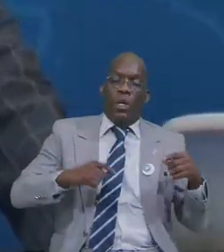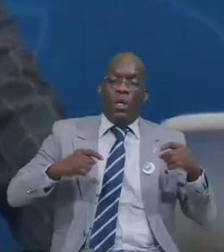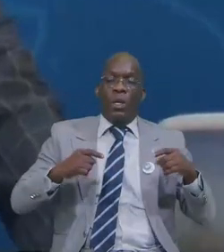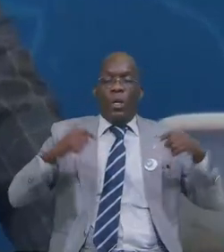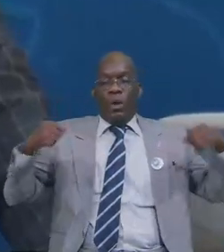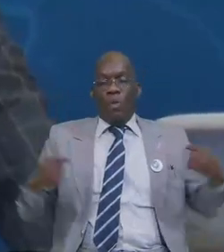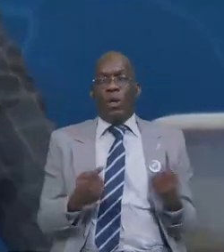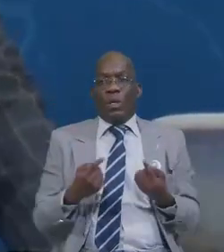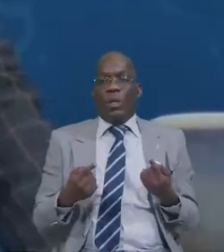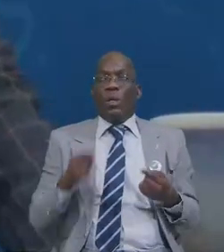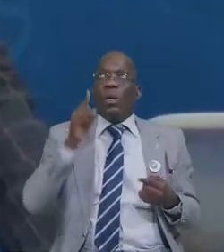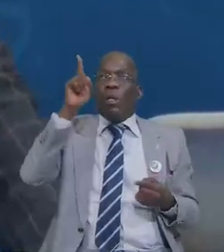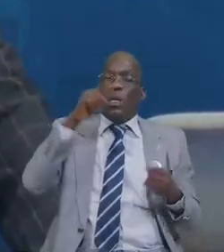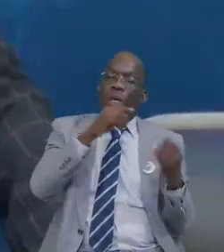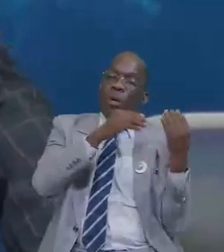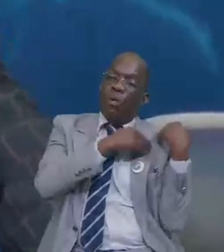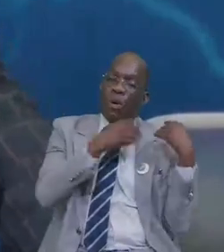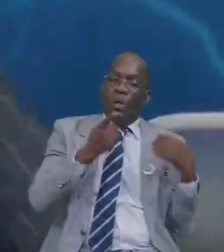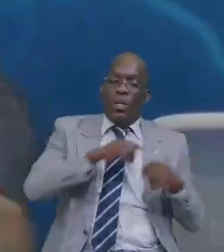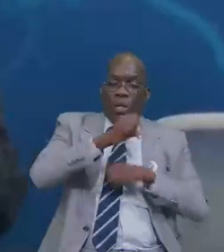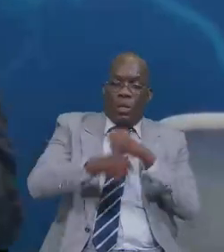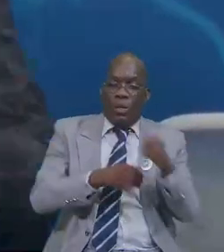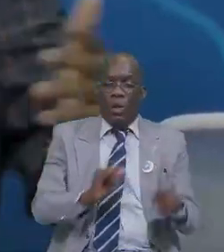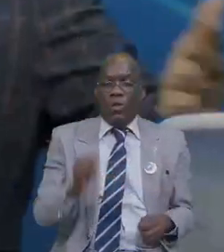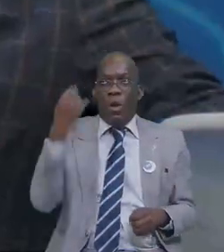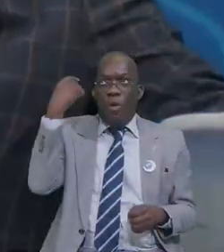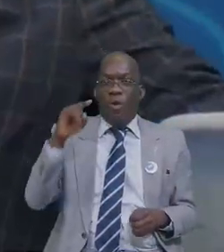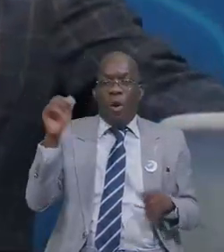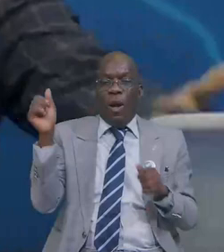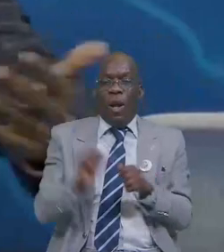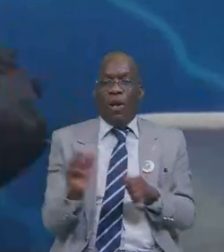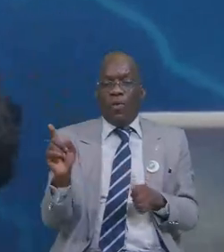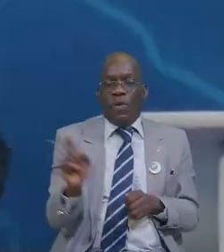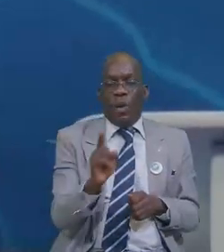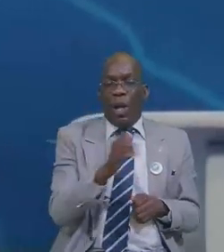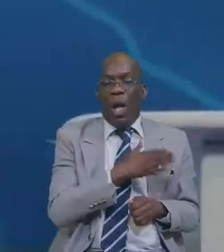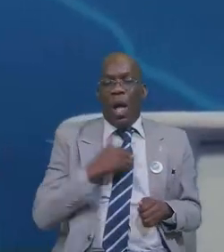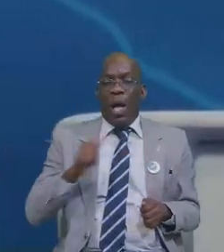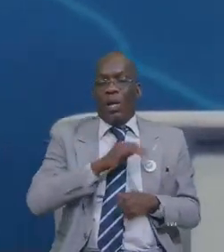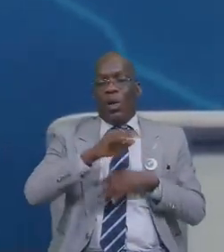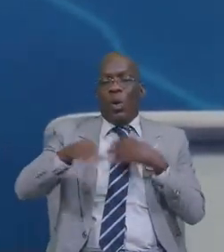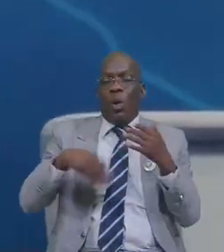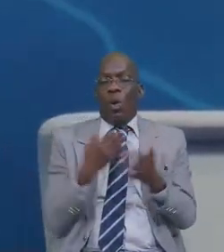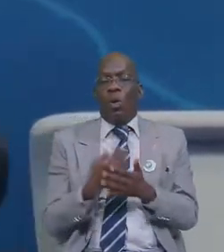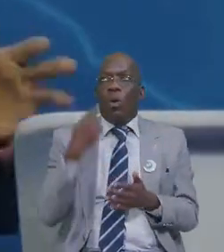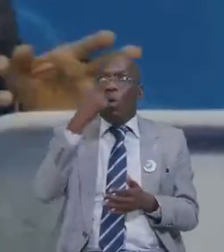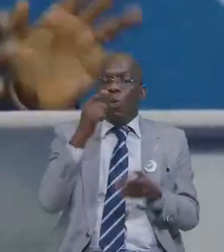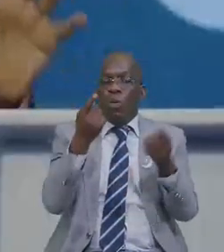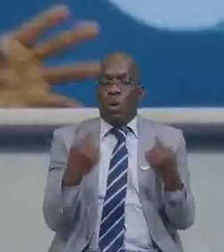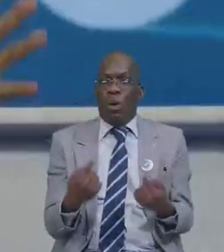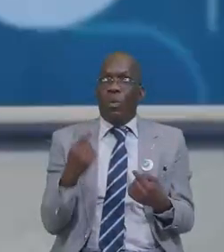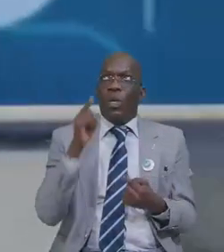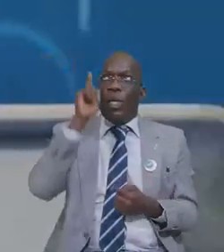Il a porté les douleurs. Il a porté les souffrances de chacun. Et tous ceux qui